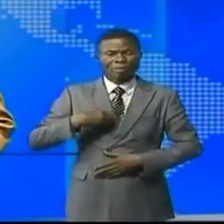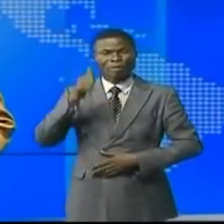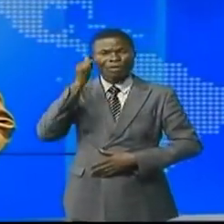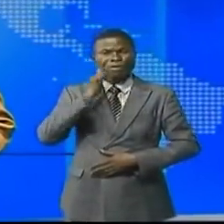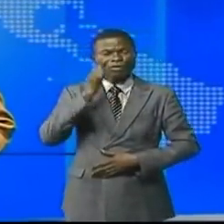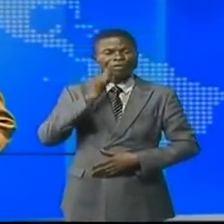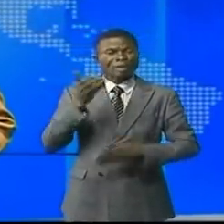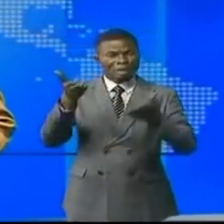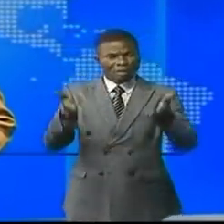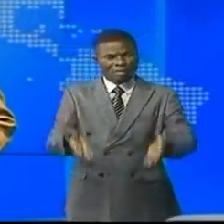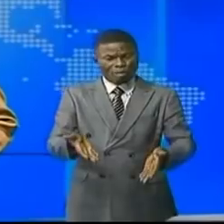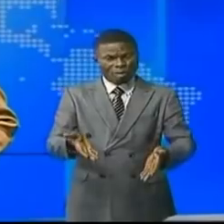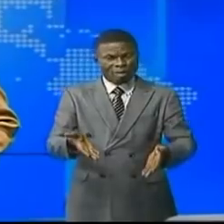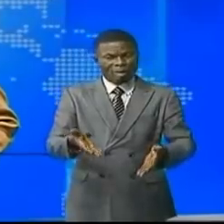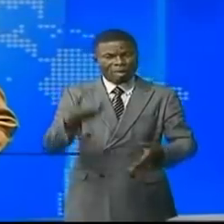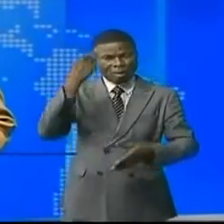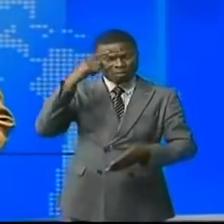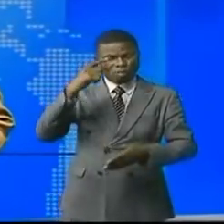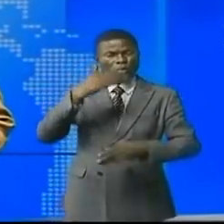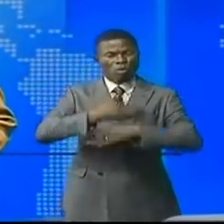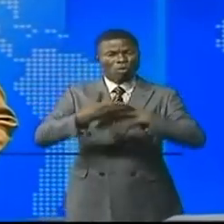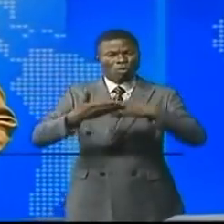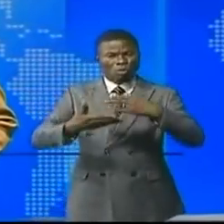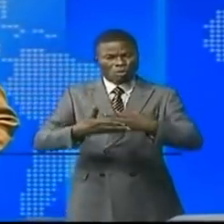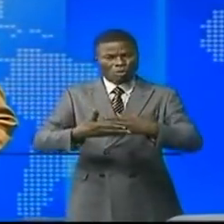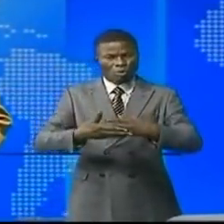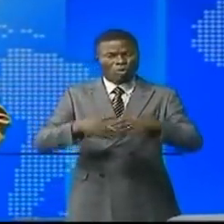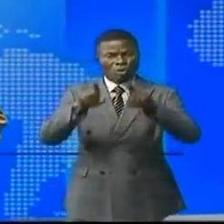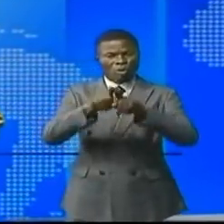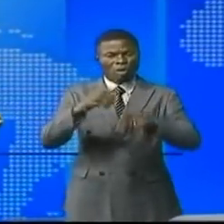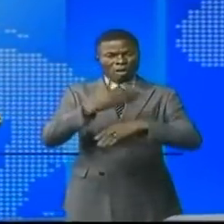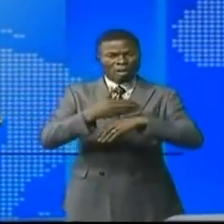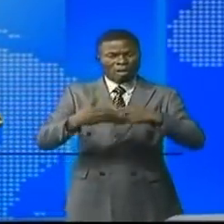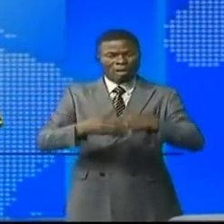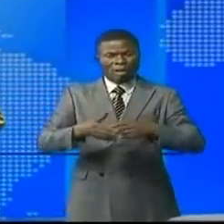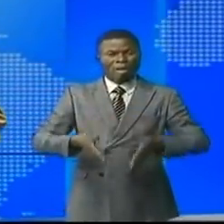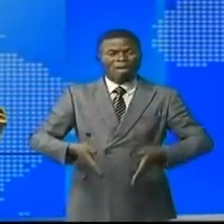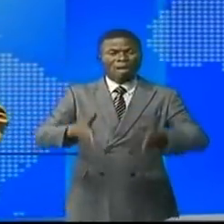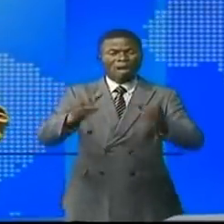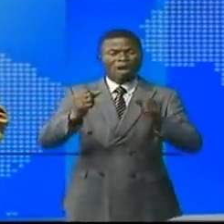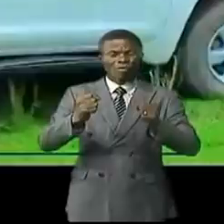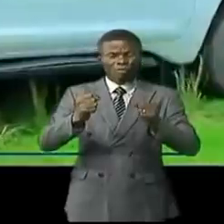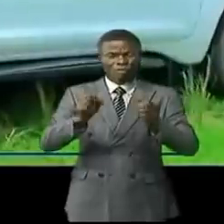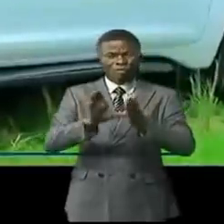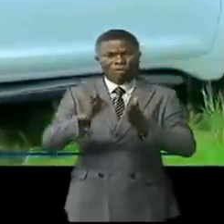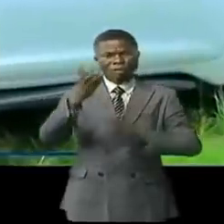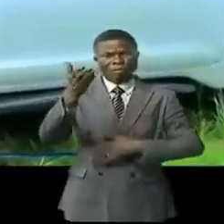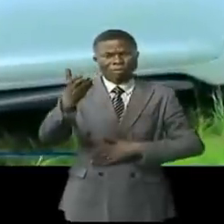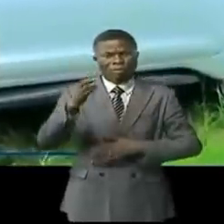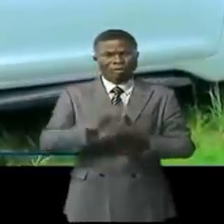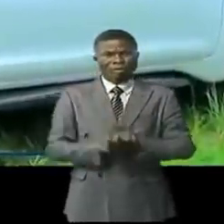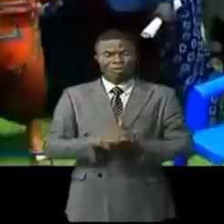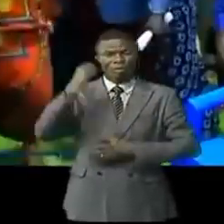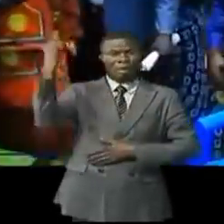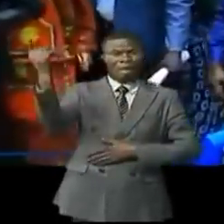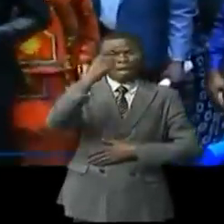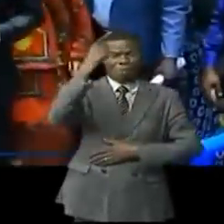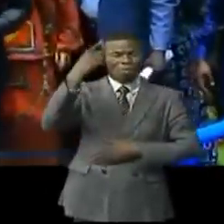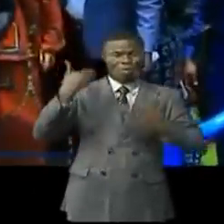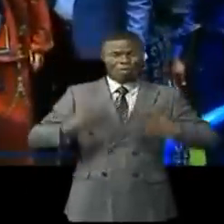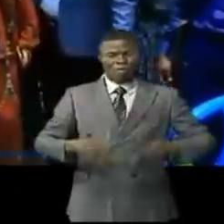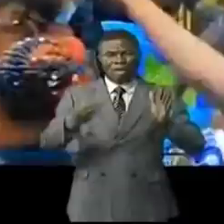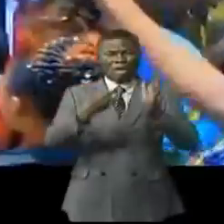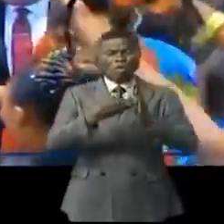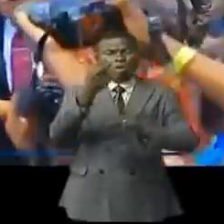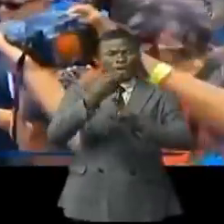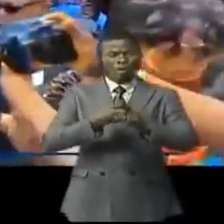pour la reconstruction ou la construction d'un avenir durable. Diane Balaka. Le monde célèbre le 8 mars de